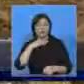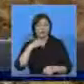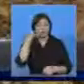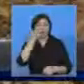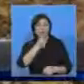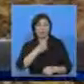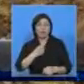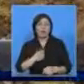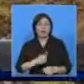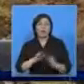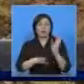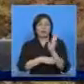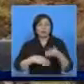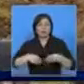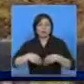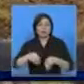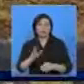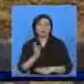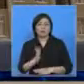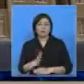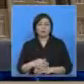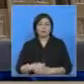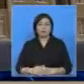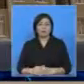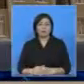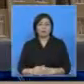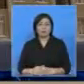көшет пен жеміс ағашы отырғызылмақ. Жансай Әбдікәрім, Ғалымжан Орынов, Ақтөбе телеарнасы.